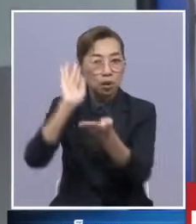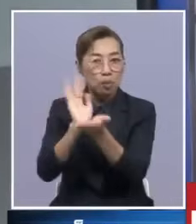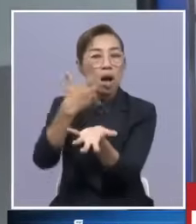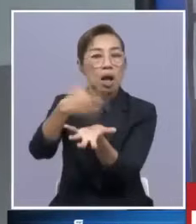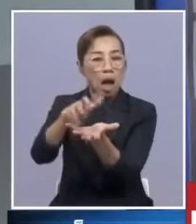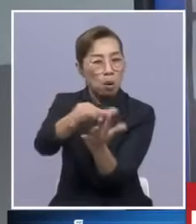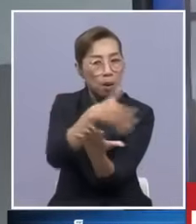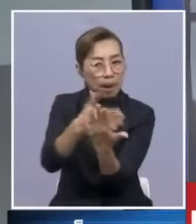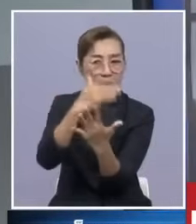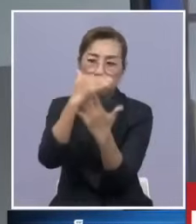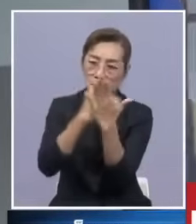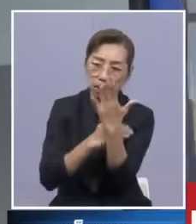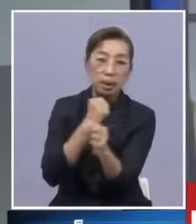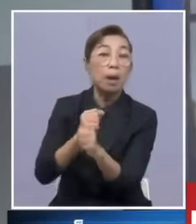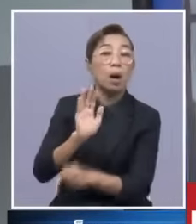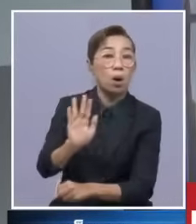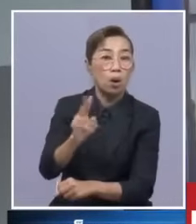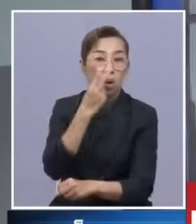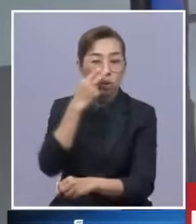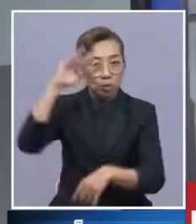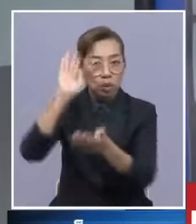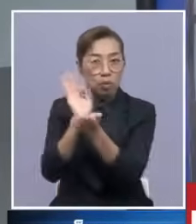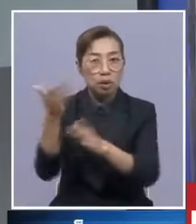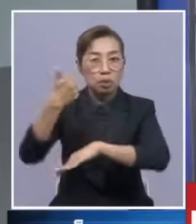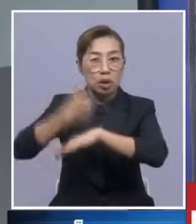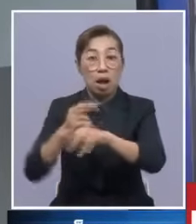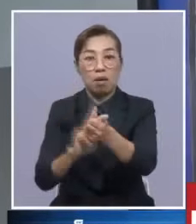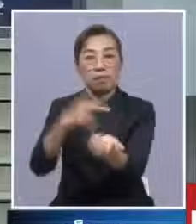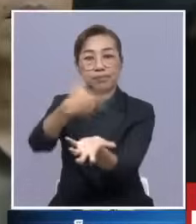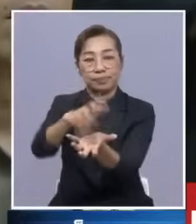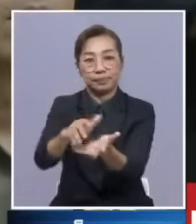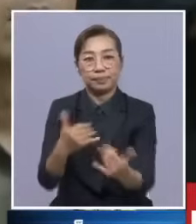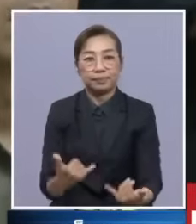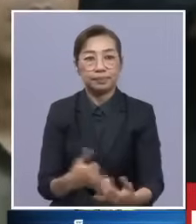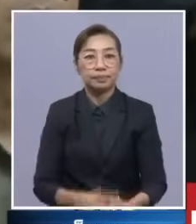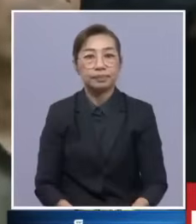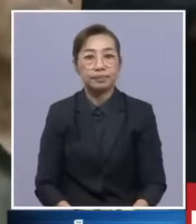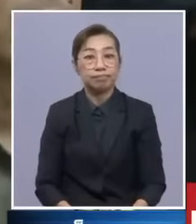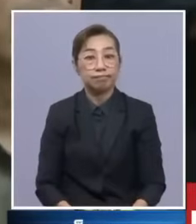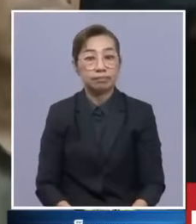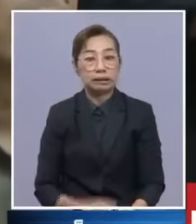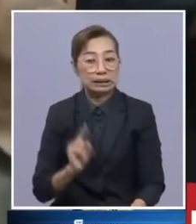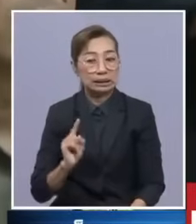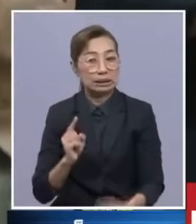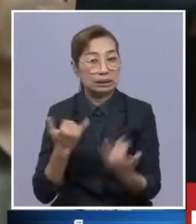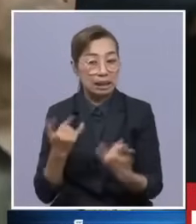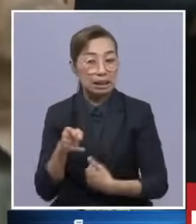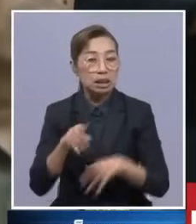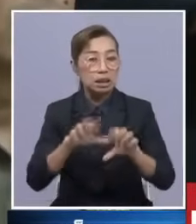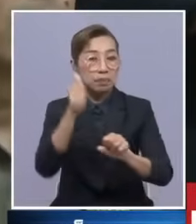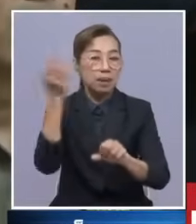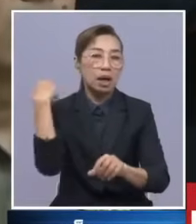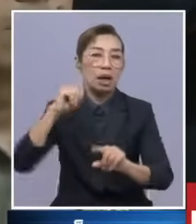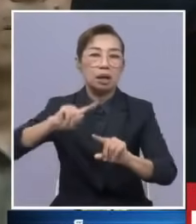การของการจับกลุ่มเครือข่ายนี้จากรองผู้บัญชาการตำรวจแห่งชาติค่ะ ครั้งนี้เนี่ยเป็นการจับกลุ่มเมื่อวันที่